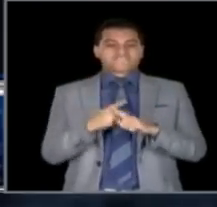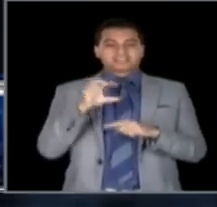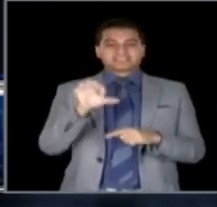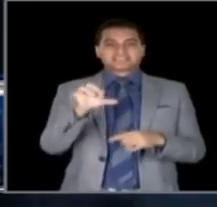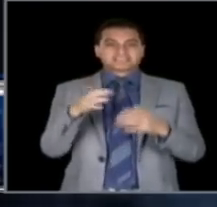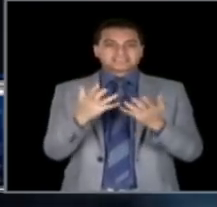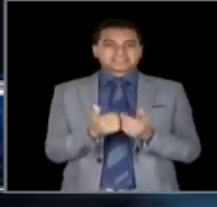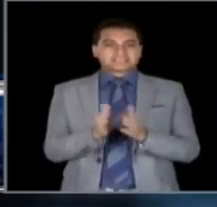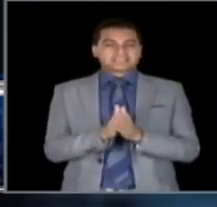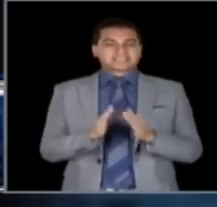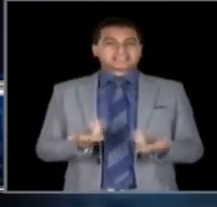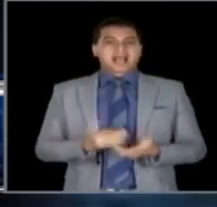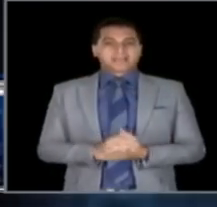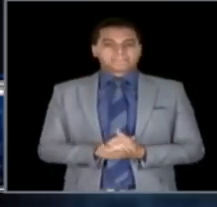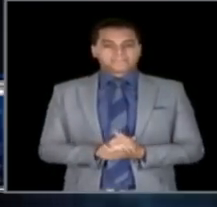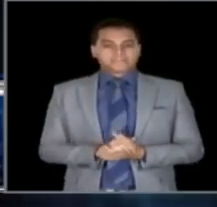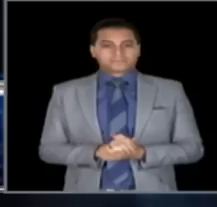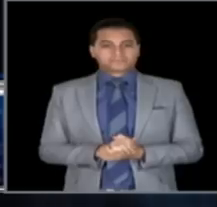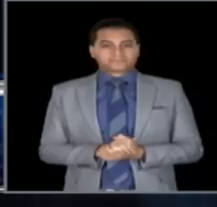5 × 42 + 4 × 90 يساوي كام؟